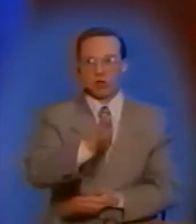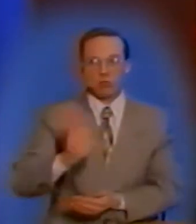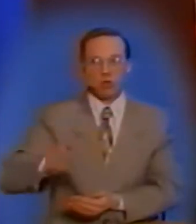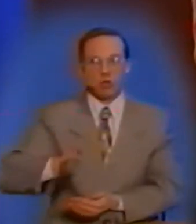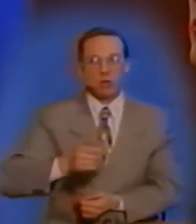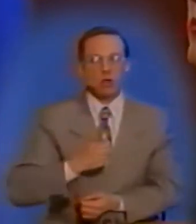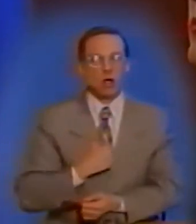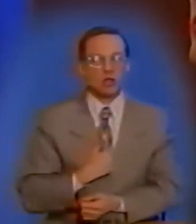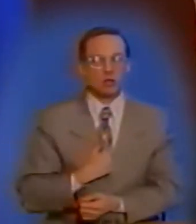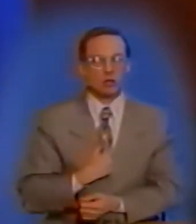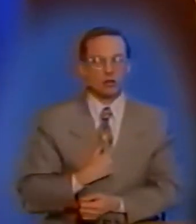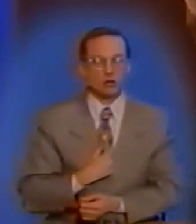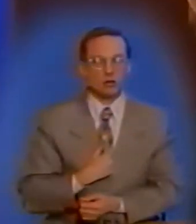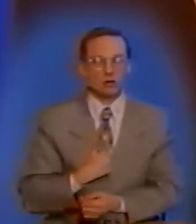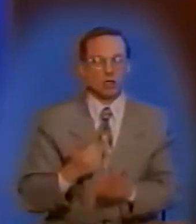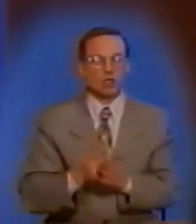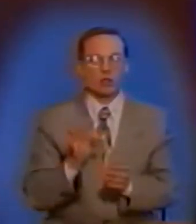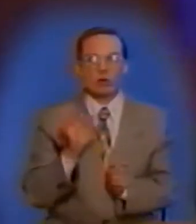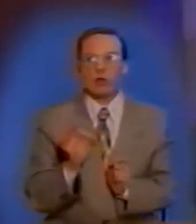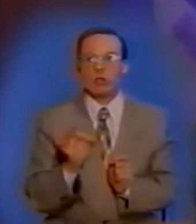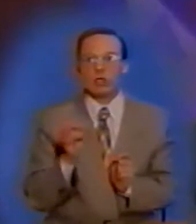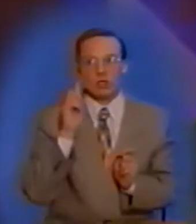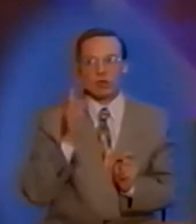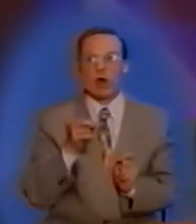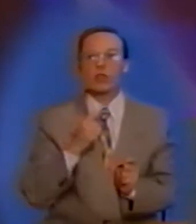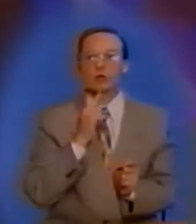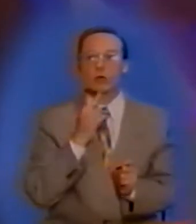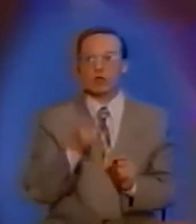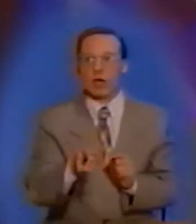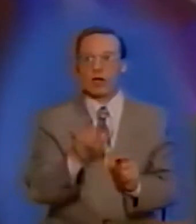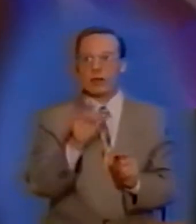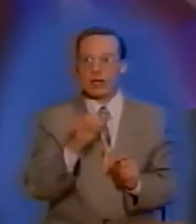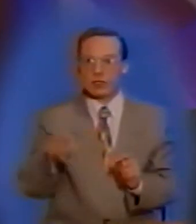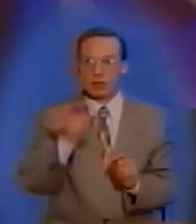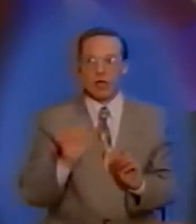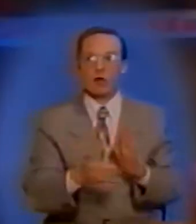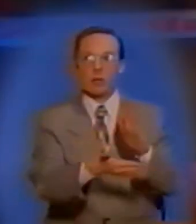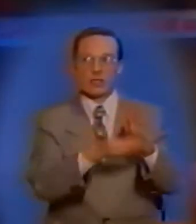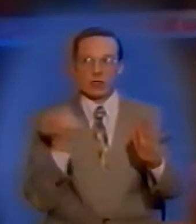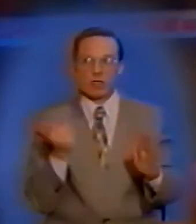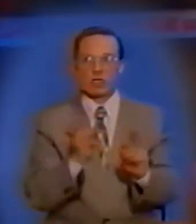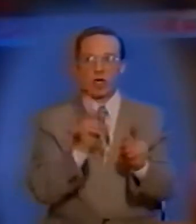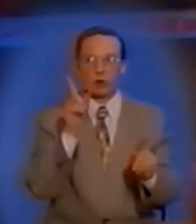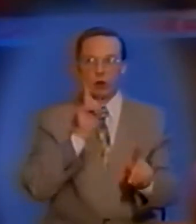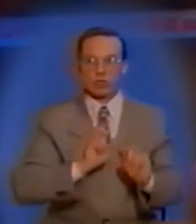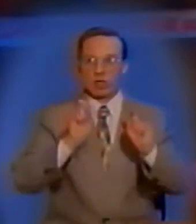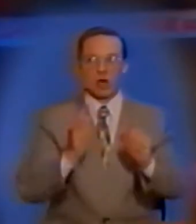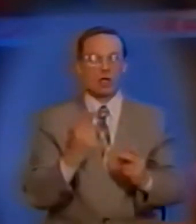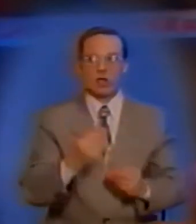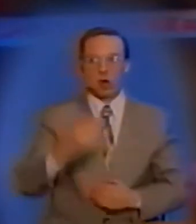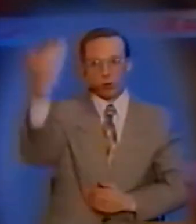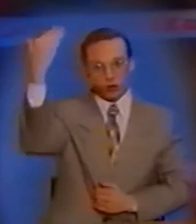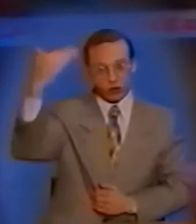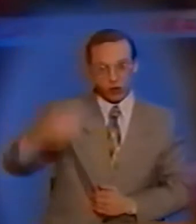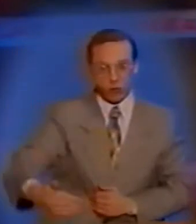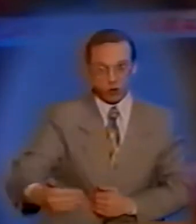to. Aš žinau, kaip sunku buvo į šią laidą pasikviesti ką nors sėdėti ne už širmos